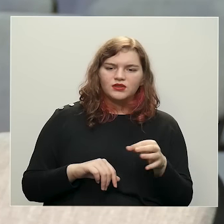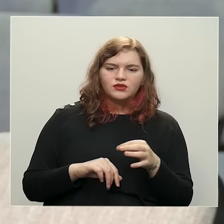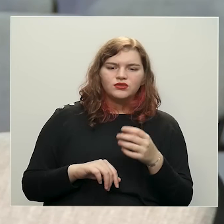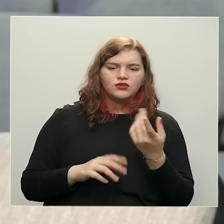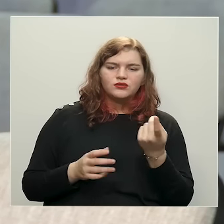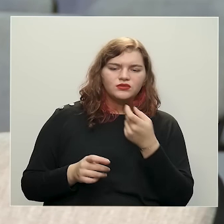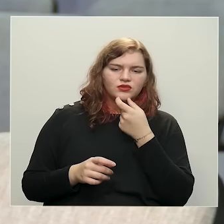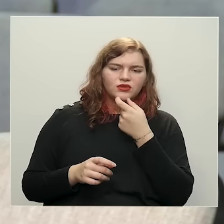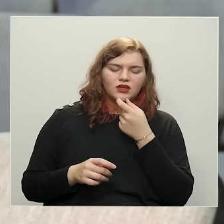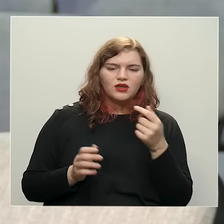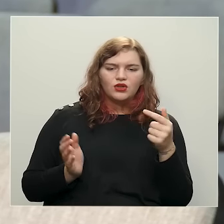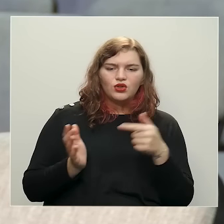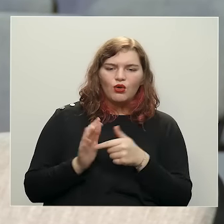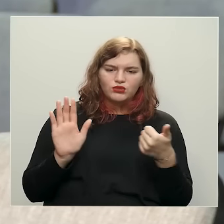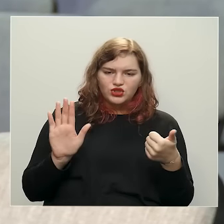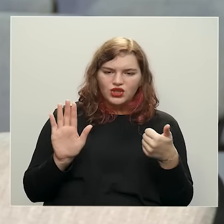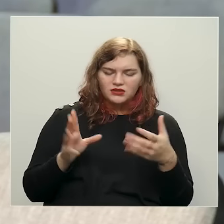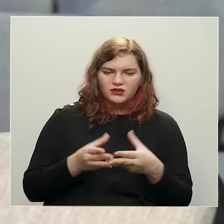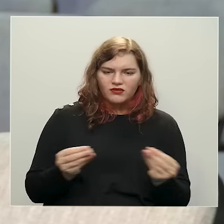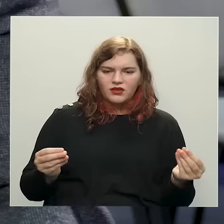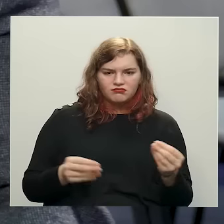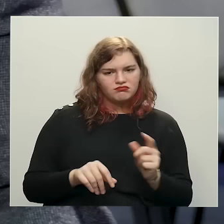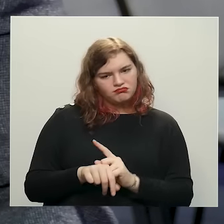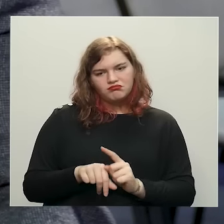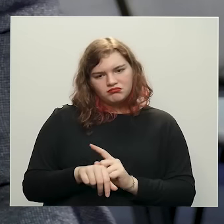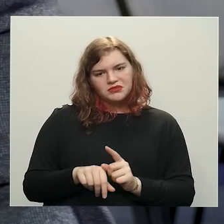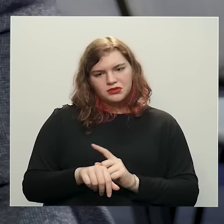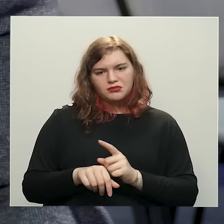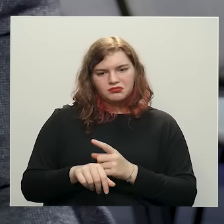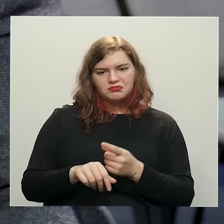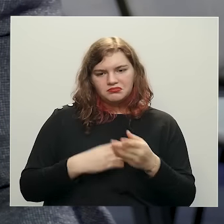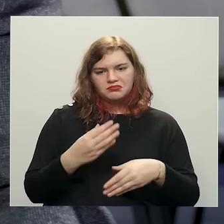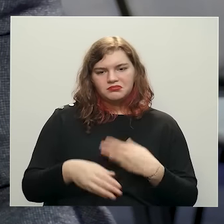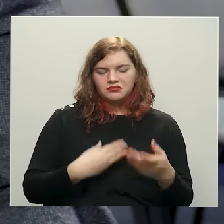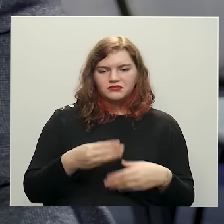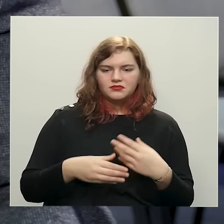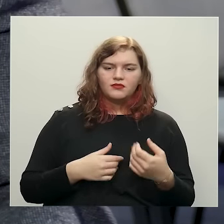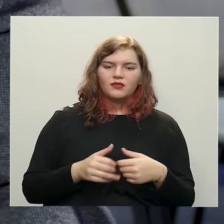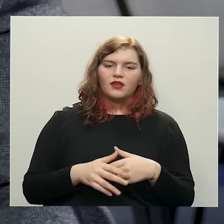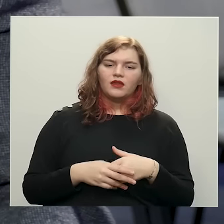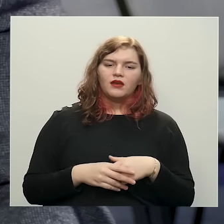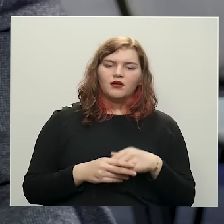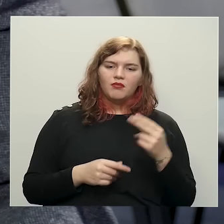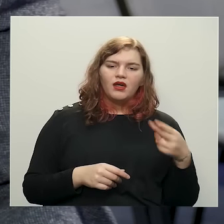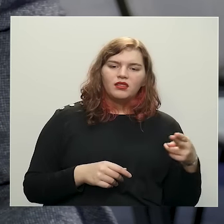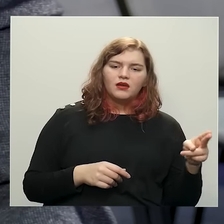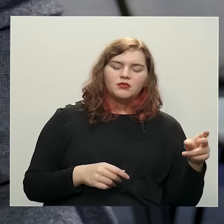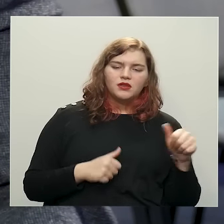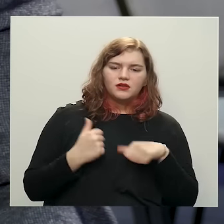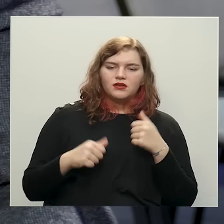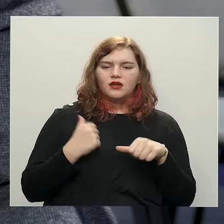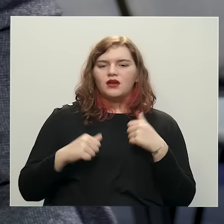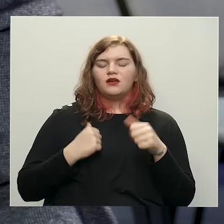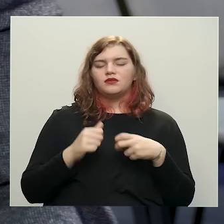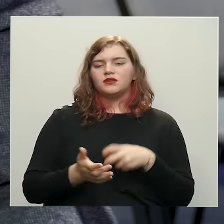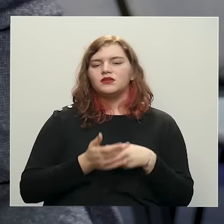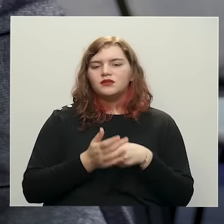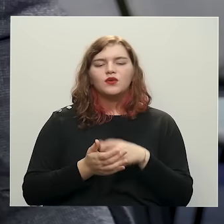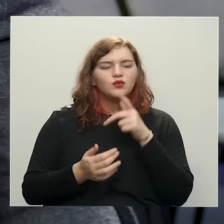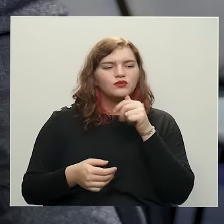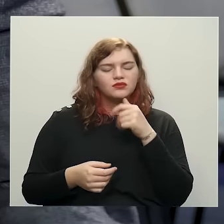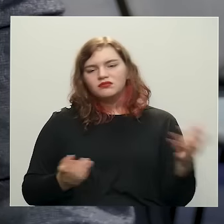vindecat fata noastră? În 2006. Au trecut și de atunci ani. Da. Și mergem cu lauda și închinarea pe unde